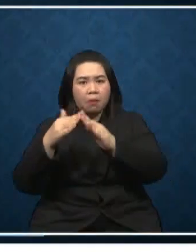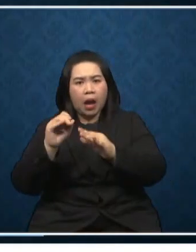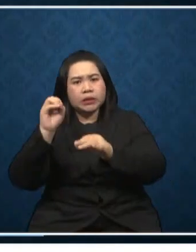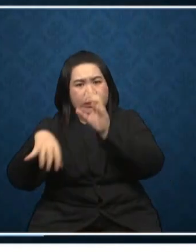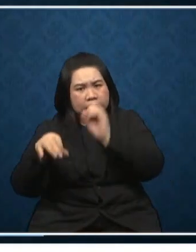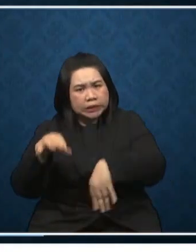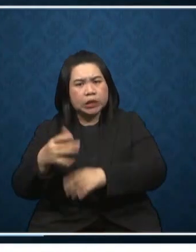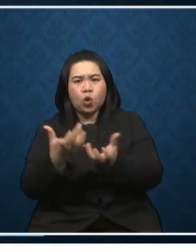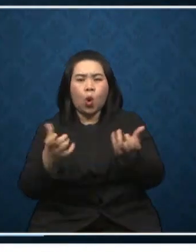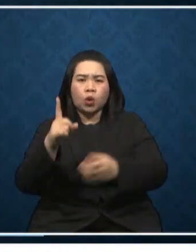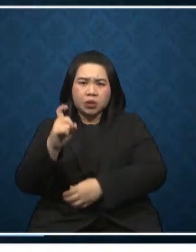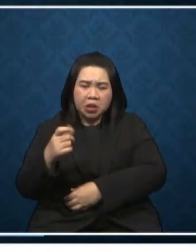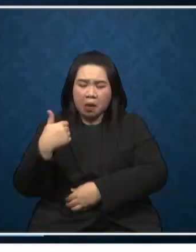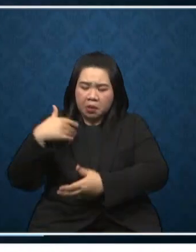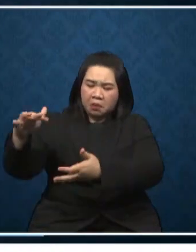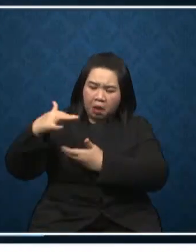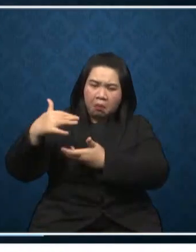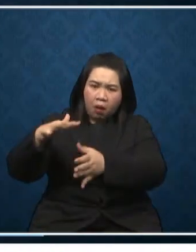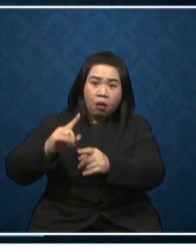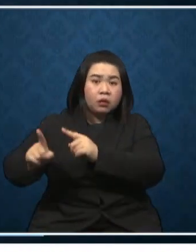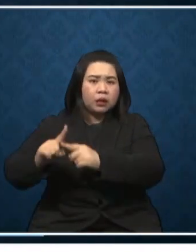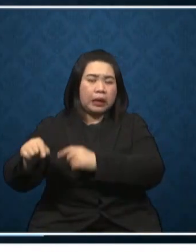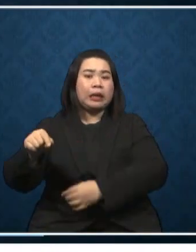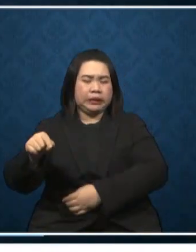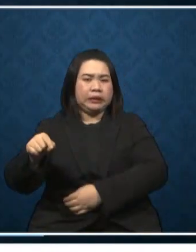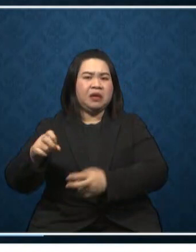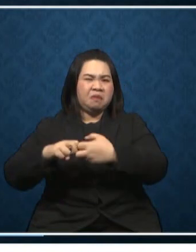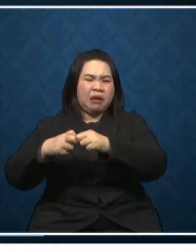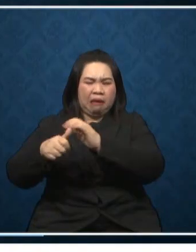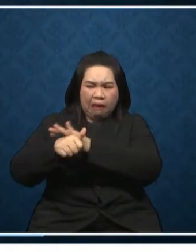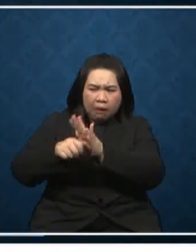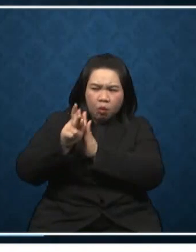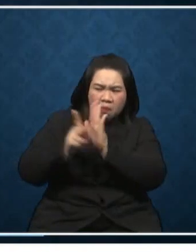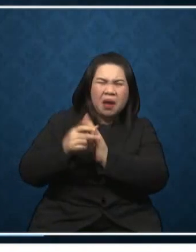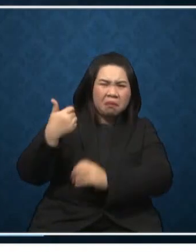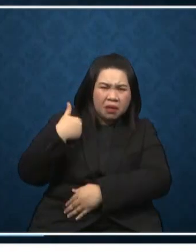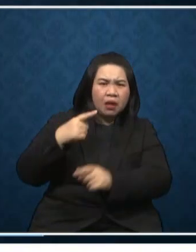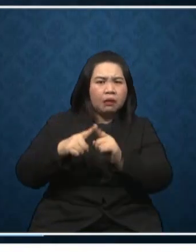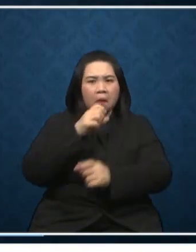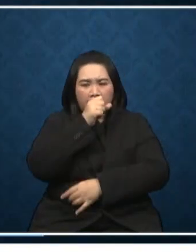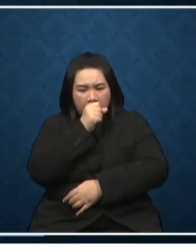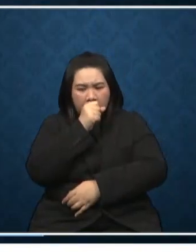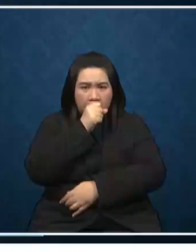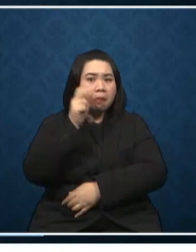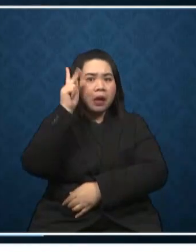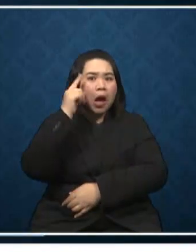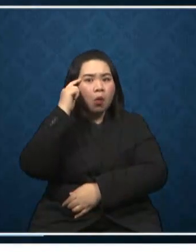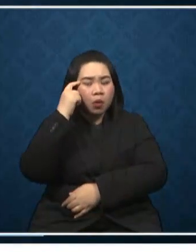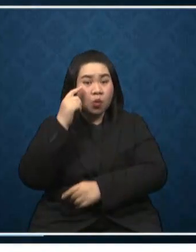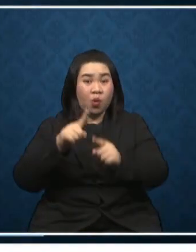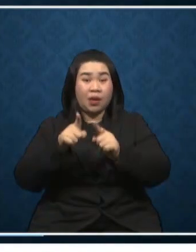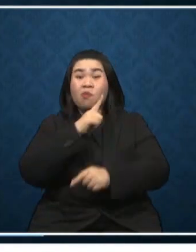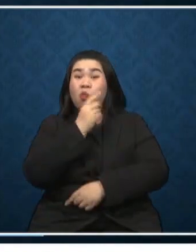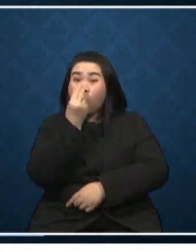นำเข้า หนัรahrหนอัี้เปประเดน ซึ่เลนลบและหลไัอยู่ ไม่คอยเปคราวแต่ถไปเปิดต กรstep